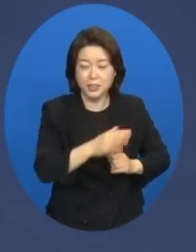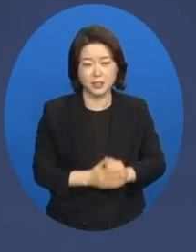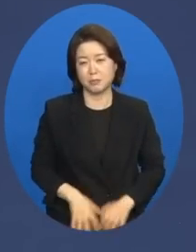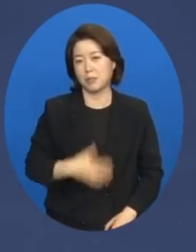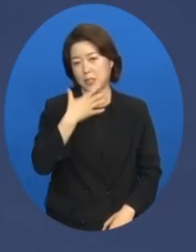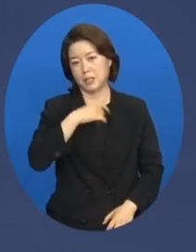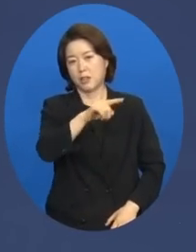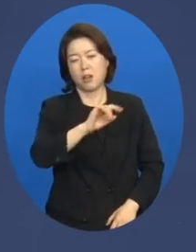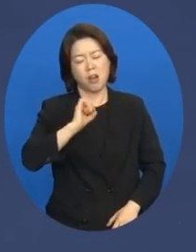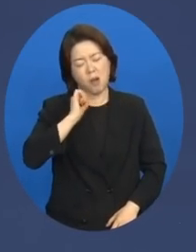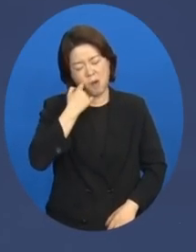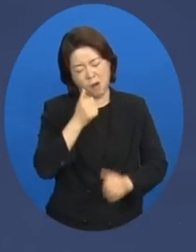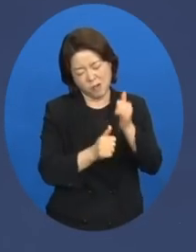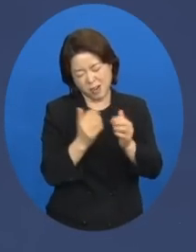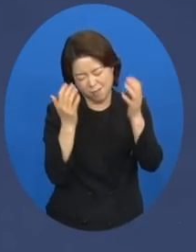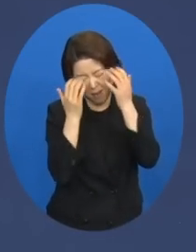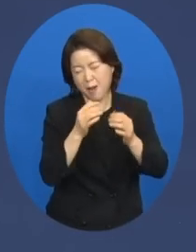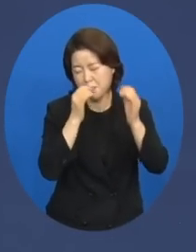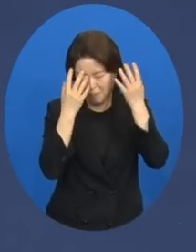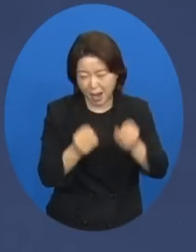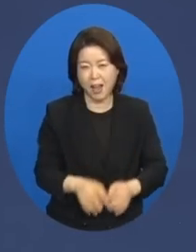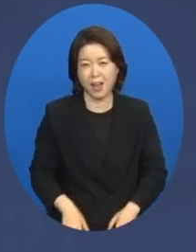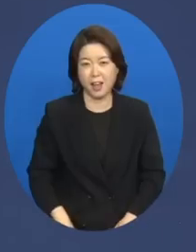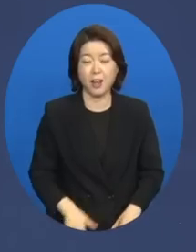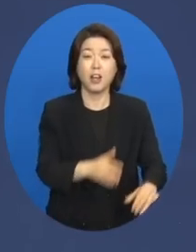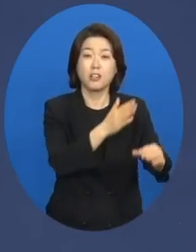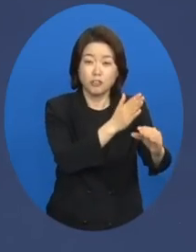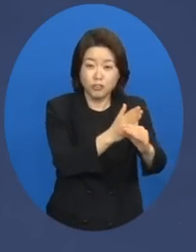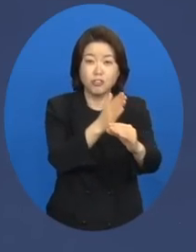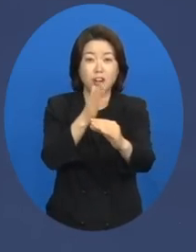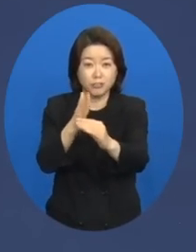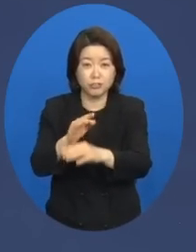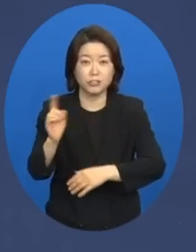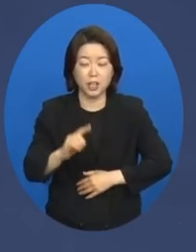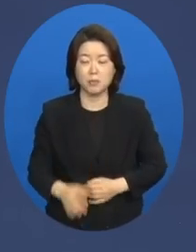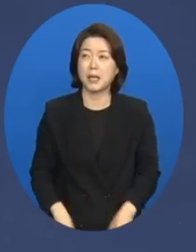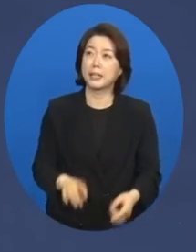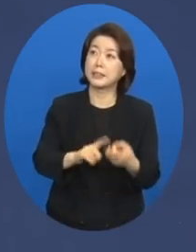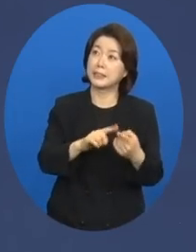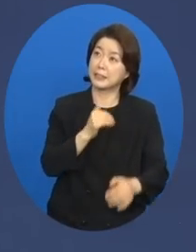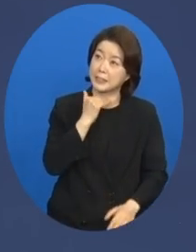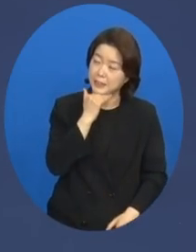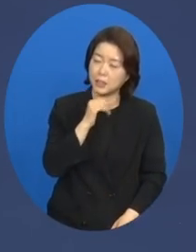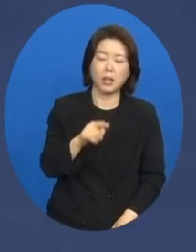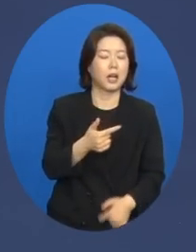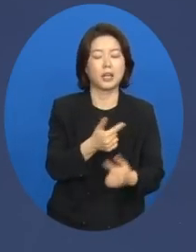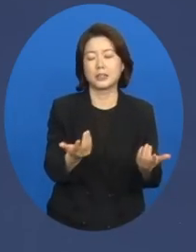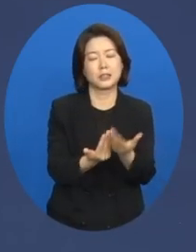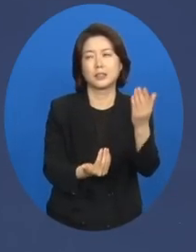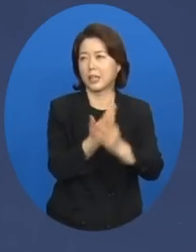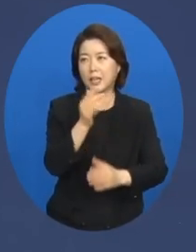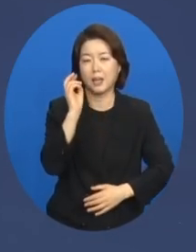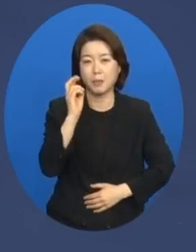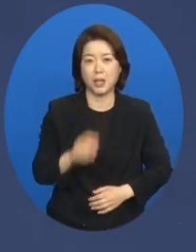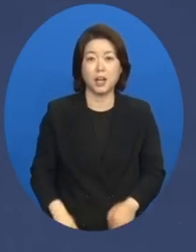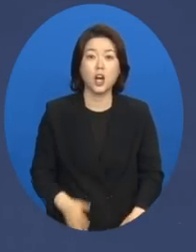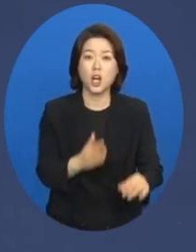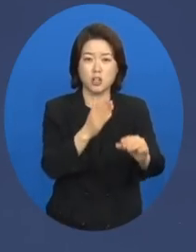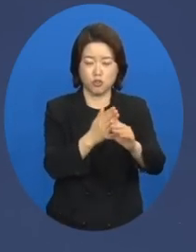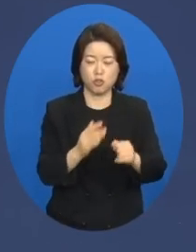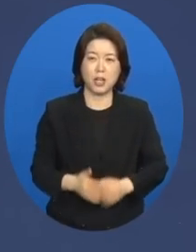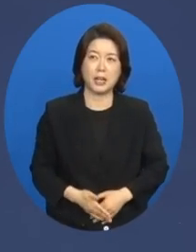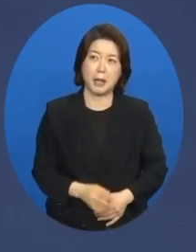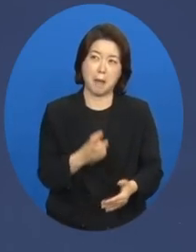어려움 많이 당했어요. 중간에 그 이대로 기다리다가는 이거 큰일 나겠구나. 그래서 중간에